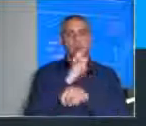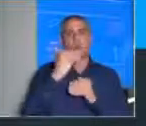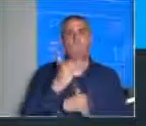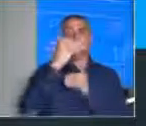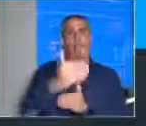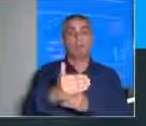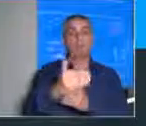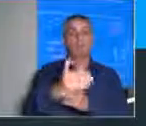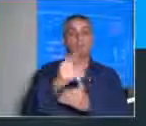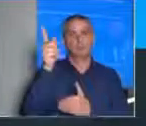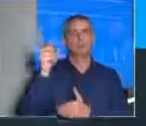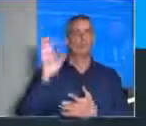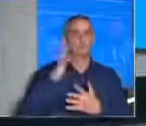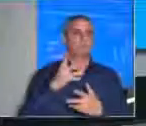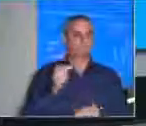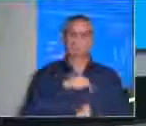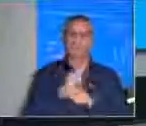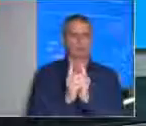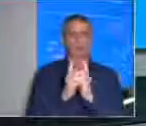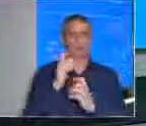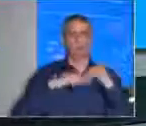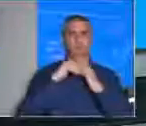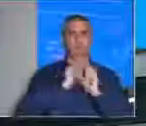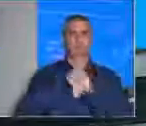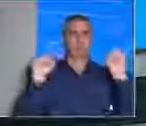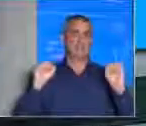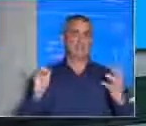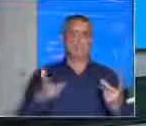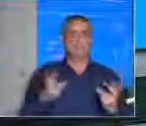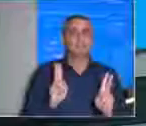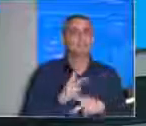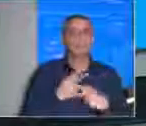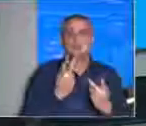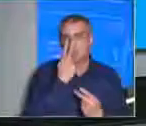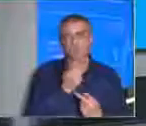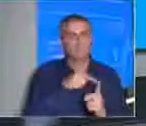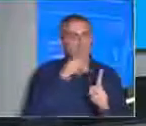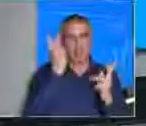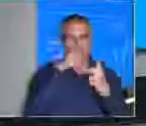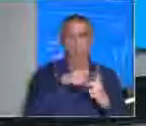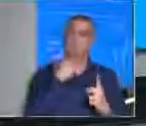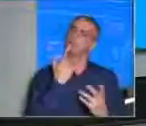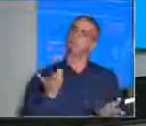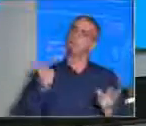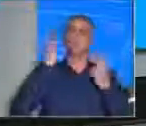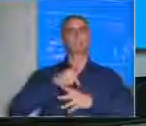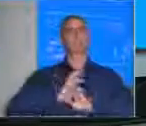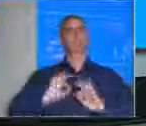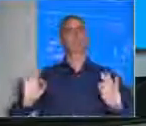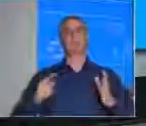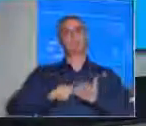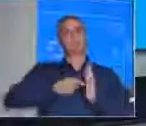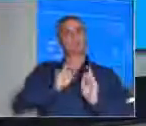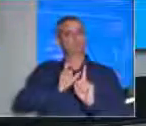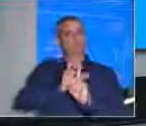של ההסכם זה ייקח להם אפס זמן לפתח נשק גרעיני, כך שאי אפשר להסתכל על ההסכם הזה ולהגיד שההסכם הזה בכלל